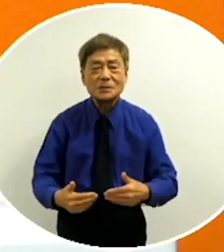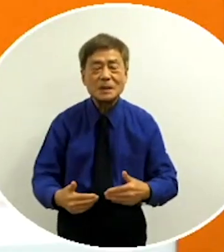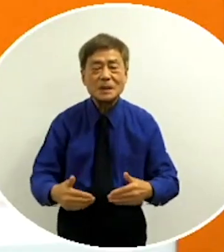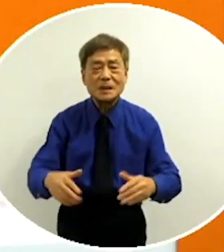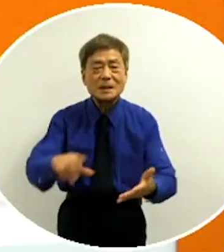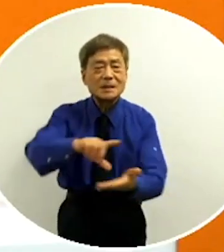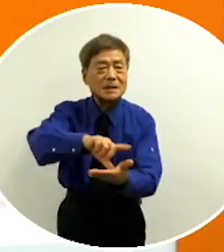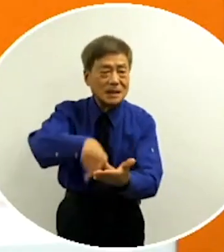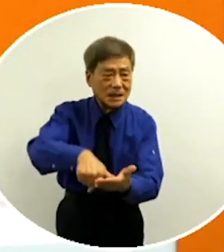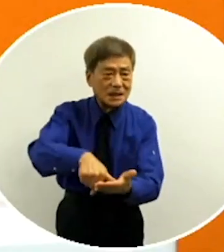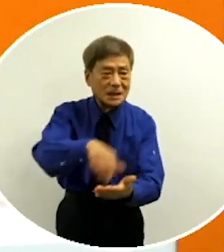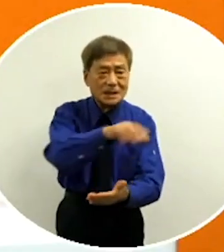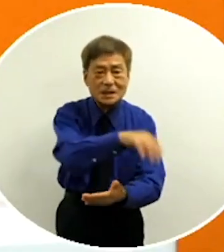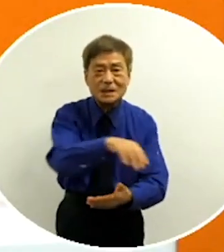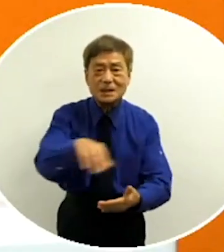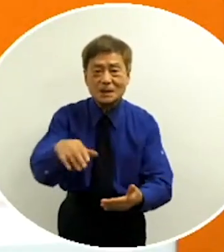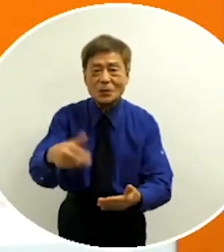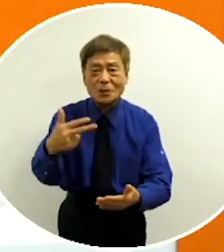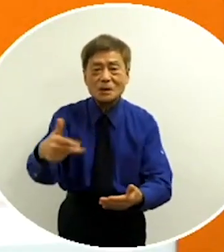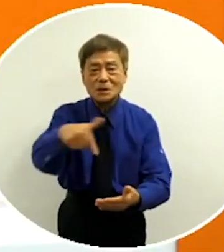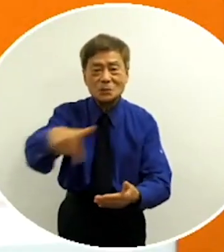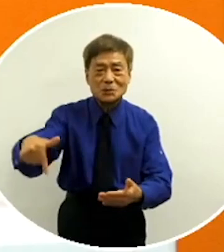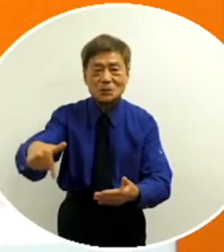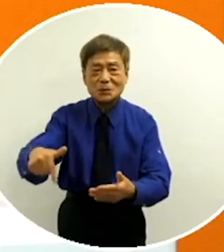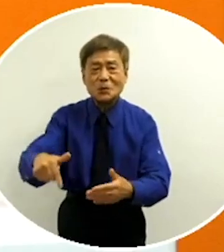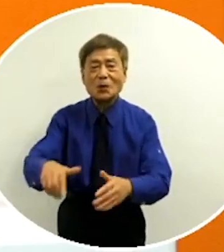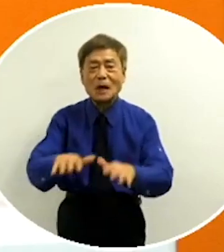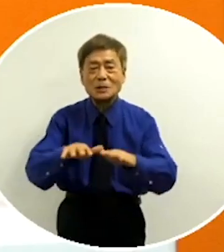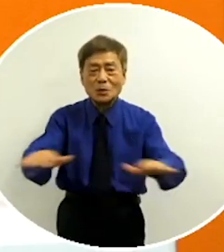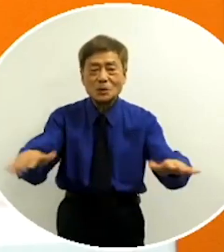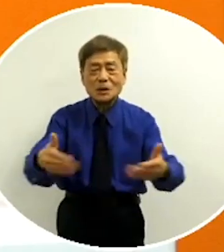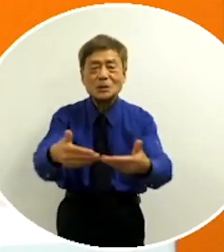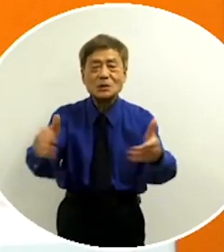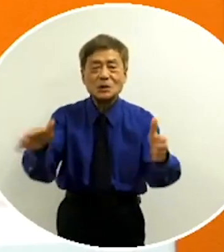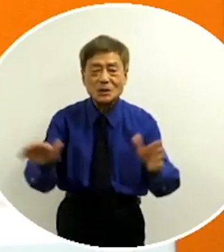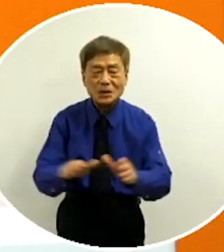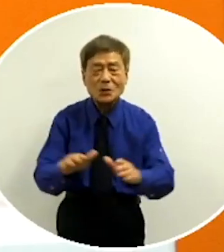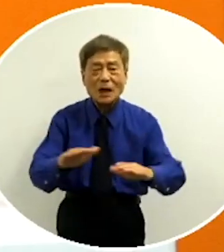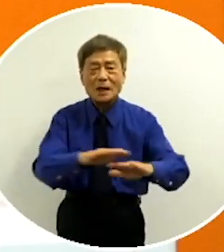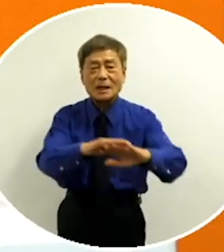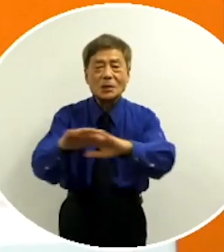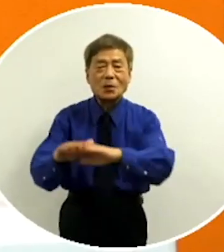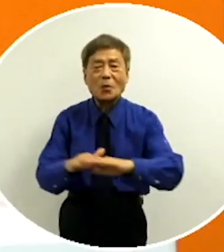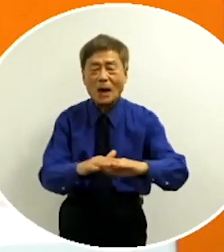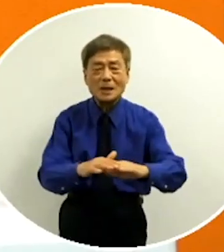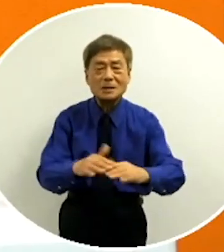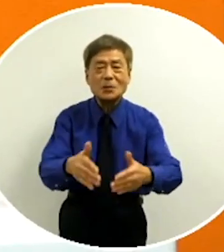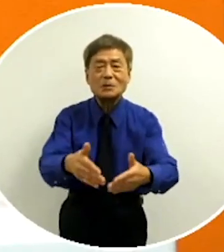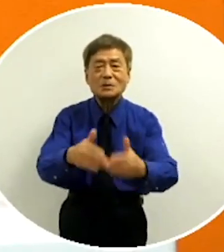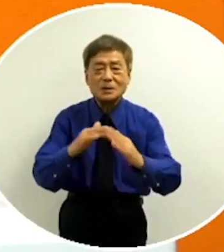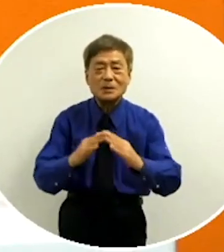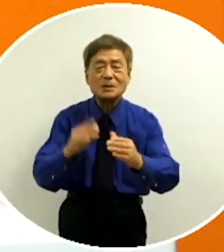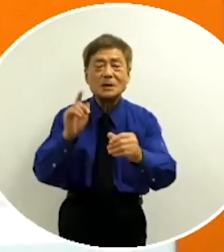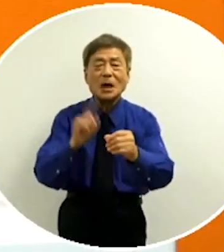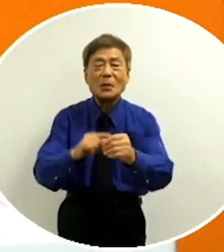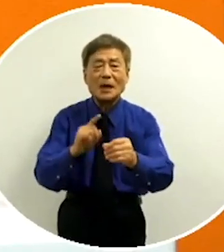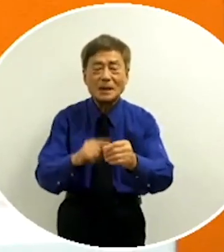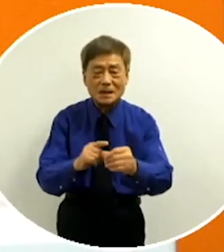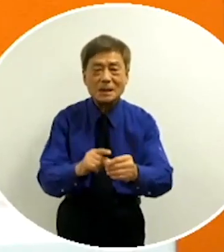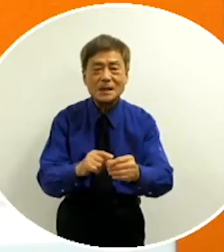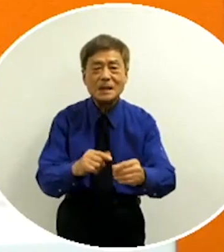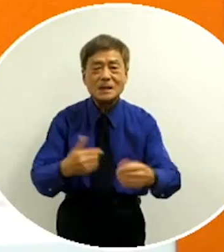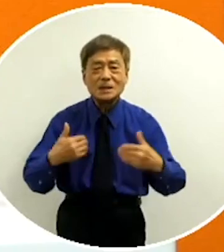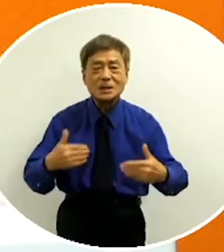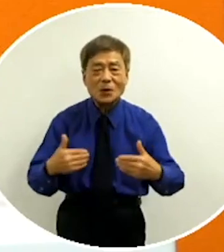組織づくり7ぐ作りというとちょっと硬いけどまぁネットワークづくりそういうことを中央として支援していくよう